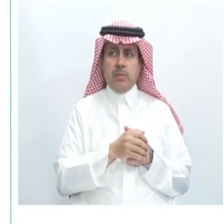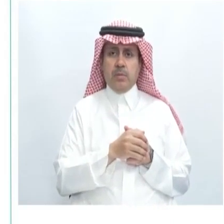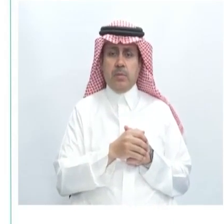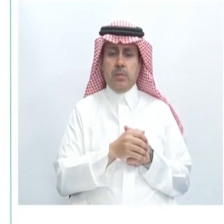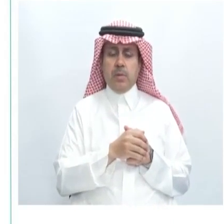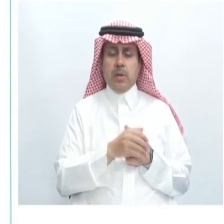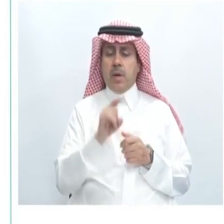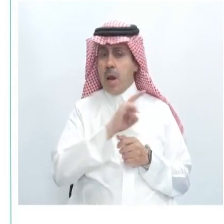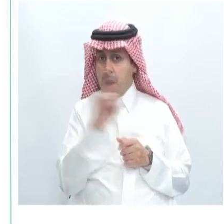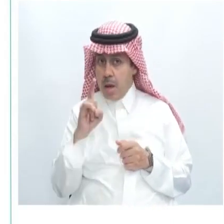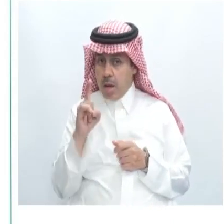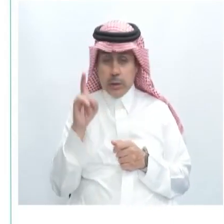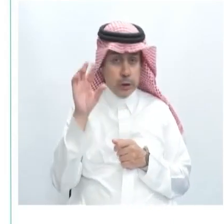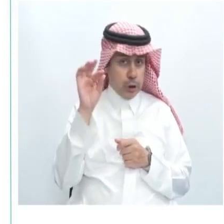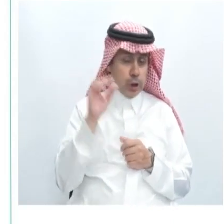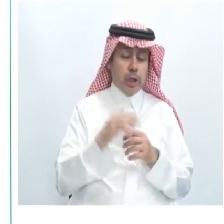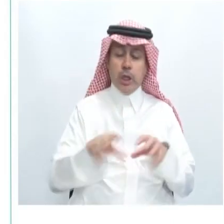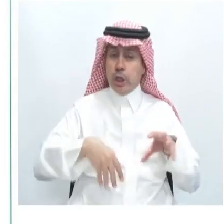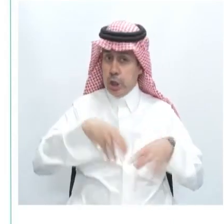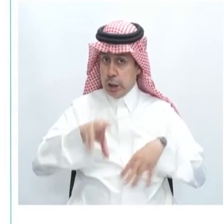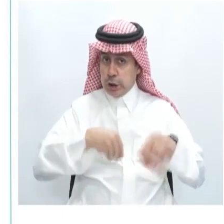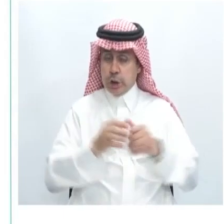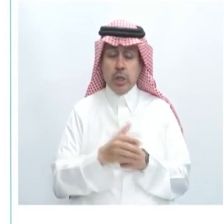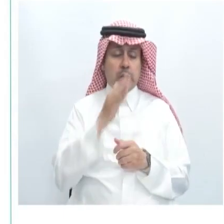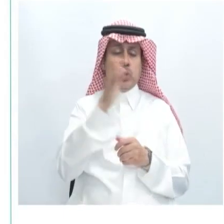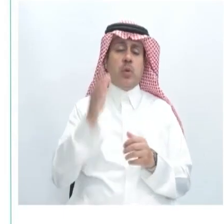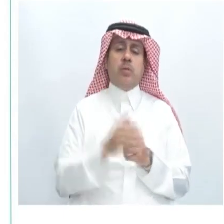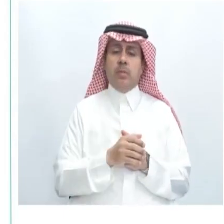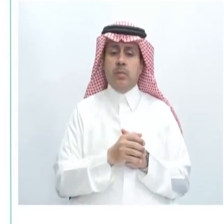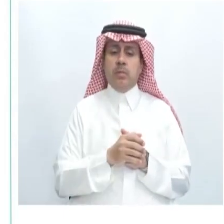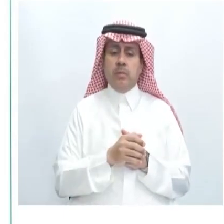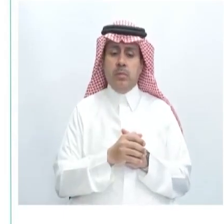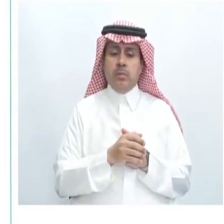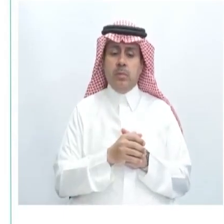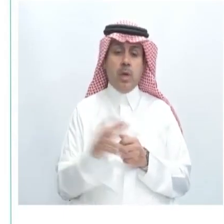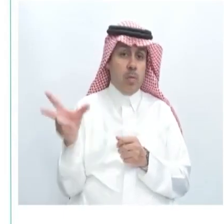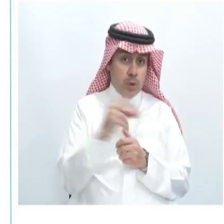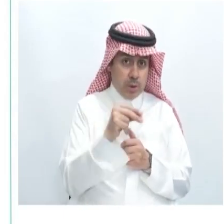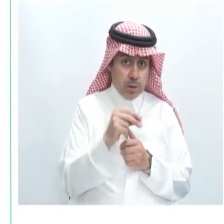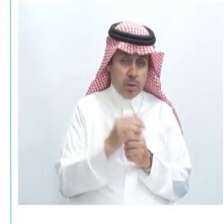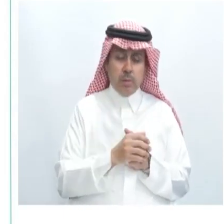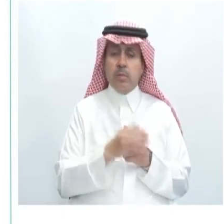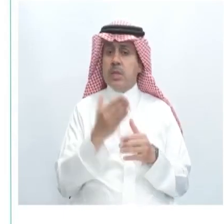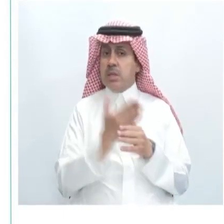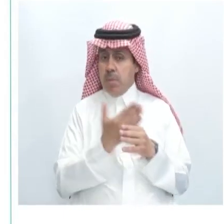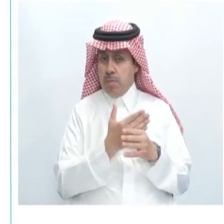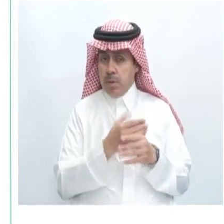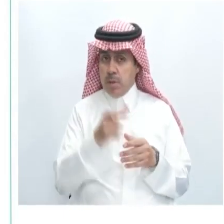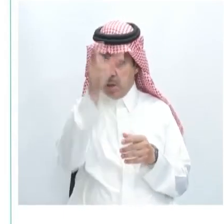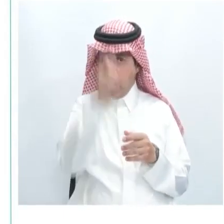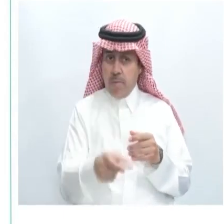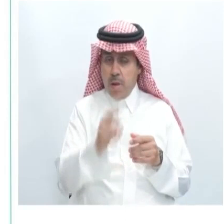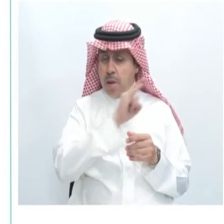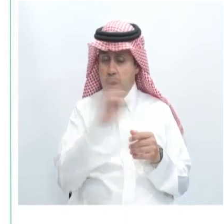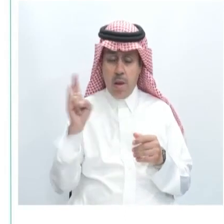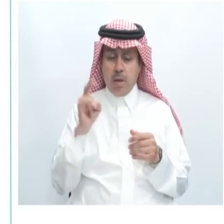اذا لن تنجح هذه الانشطه سواء هذه المنتجات قد تكون بسبب العميل لا يريدها